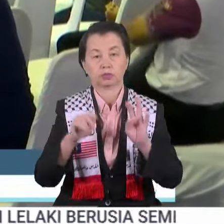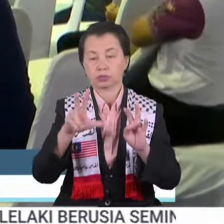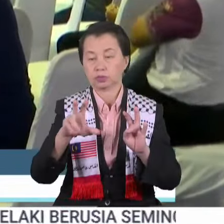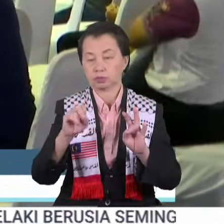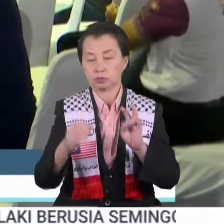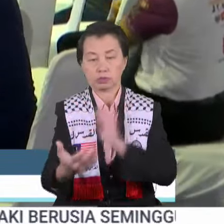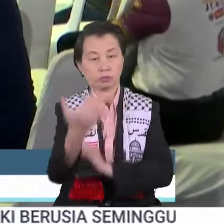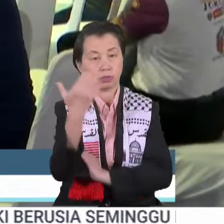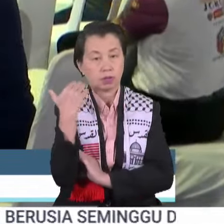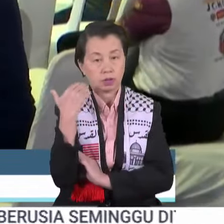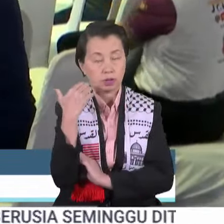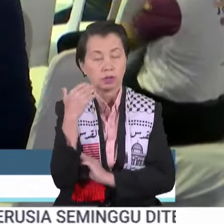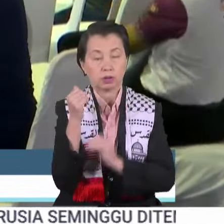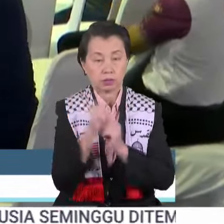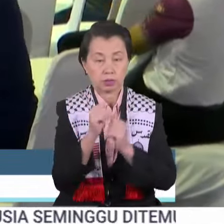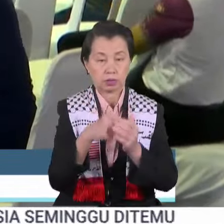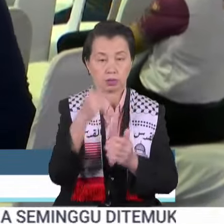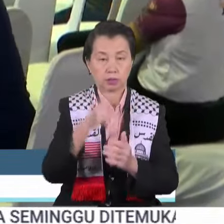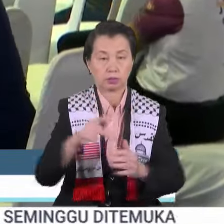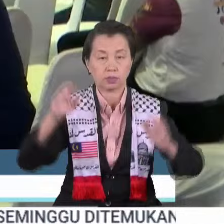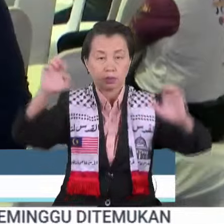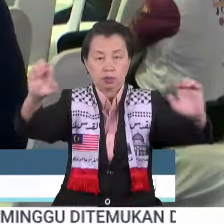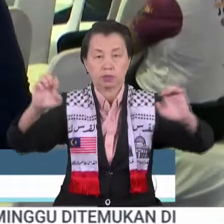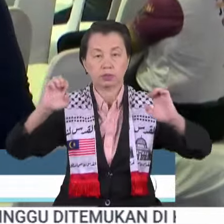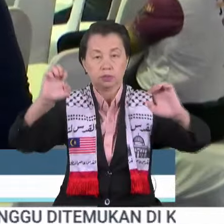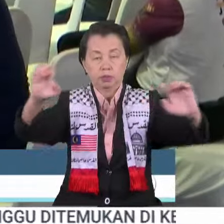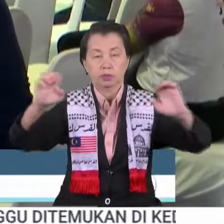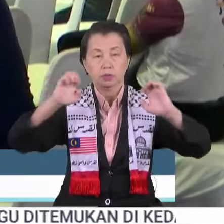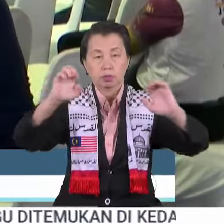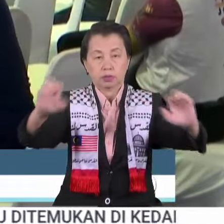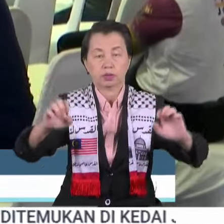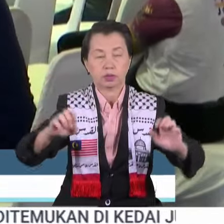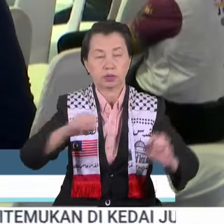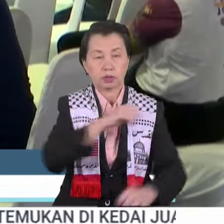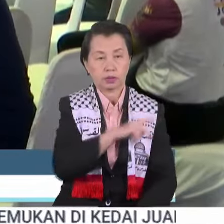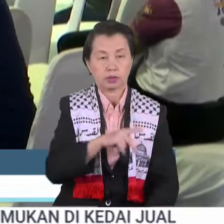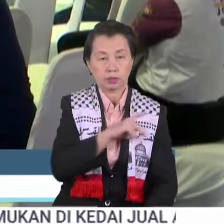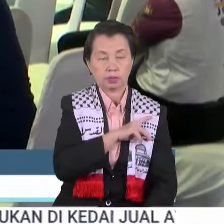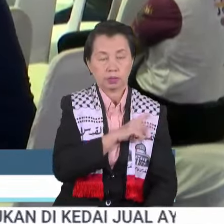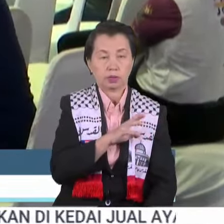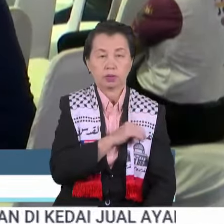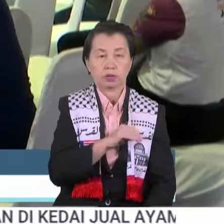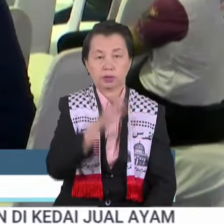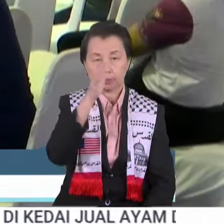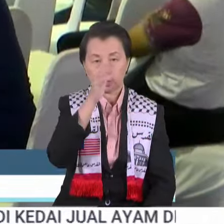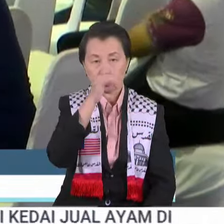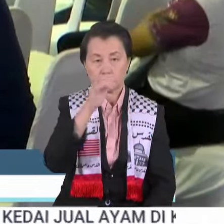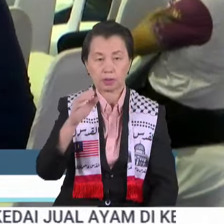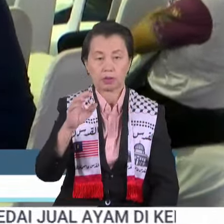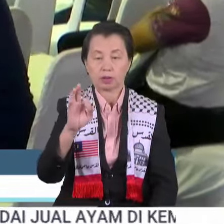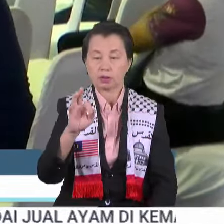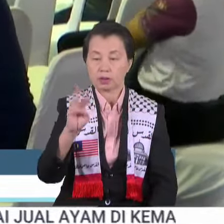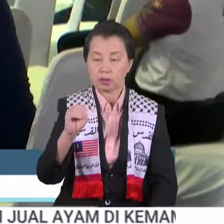tadi. Dimulakan dengan program senam aerobik disertai personaliti Johor FM, Melaka FM dan Negeri